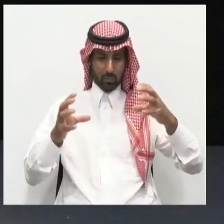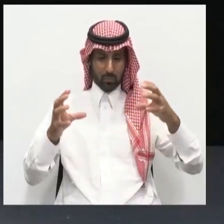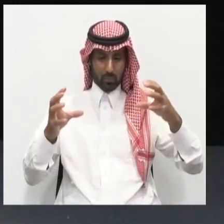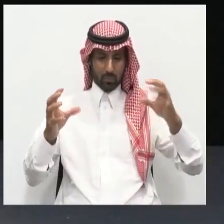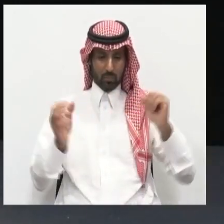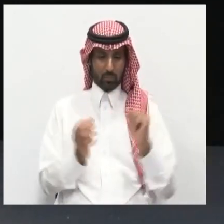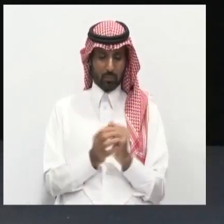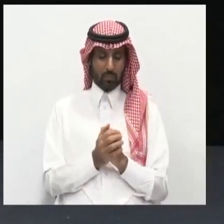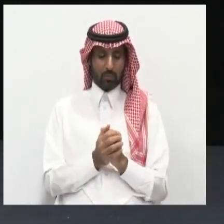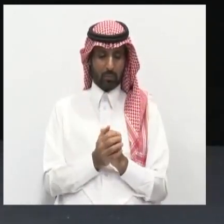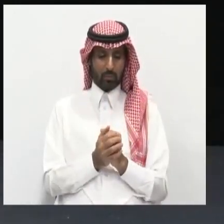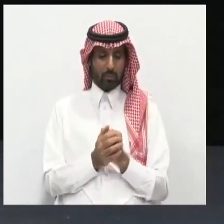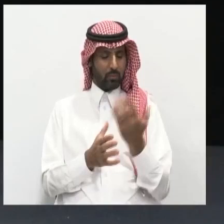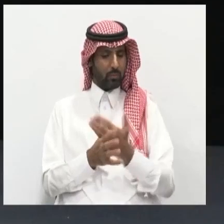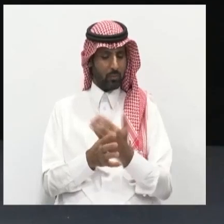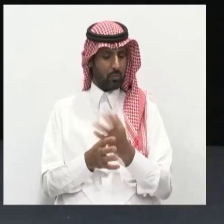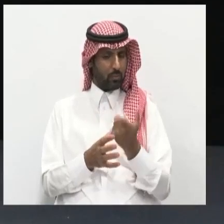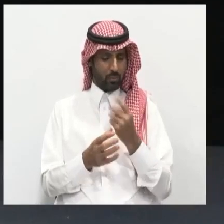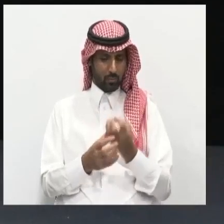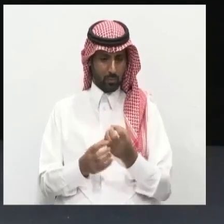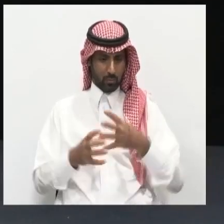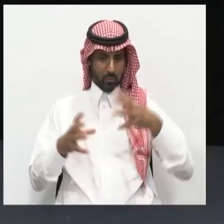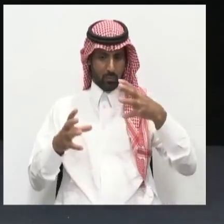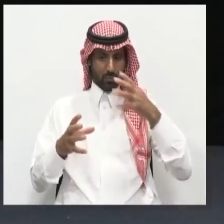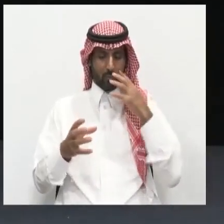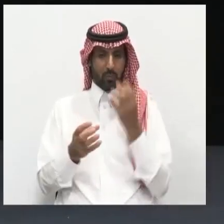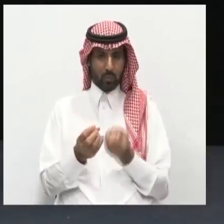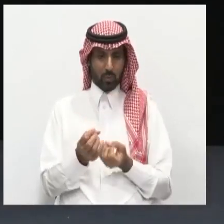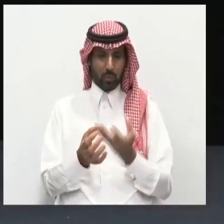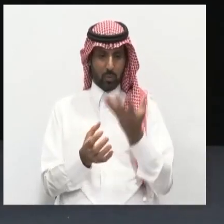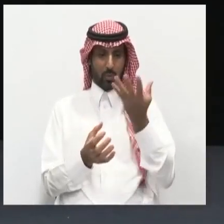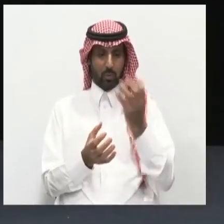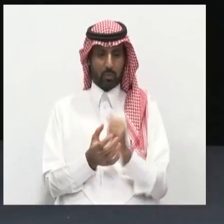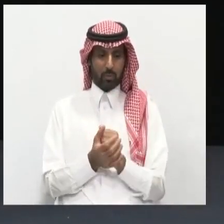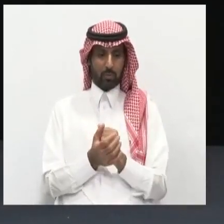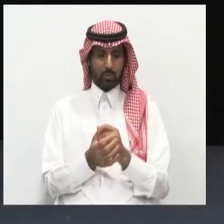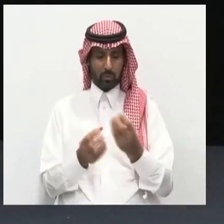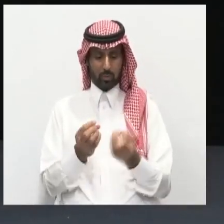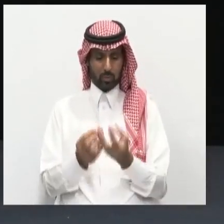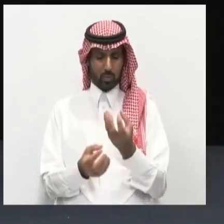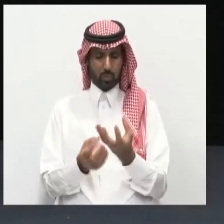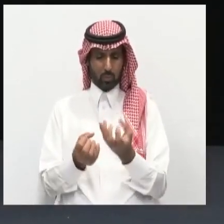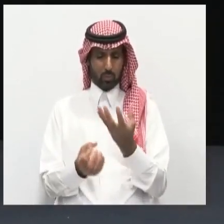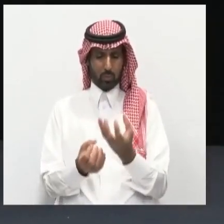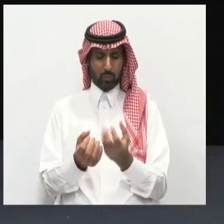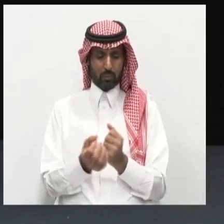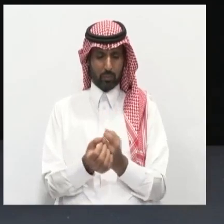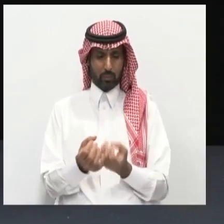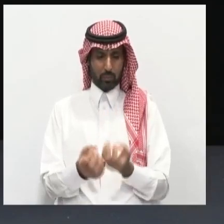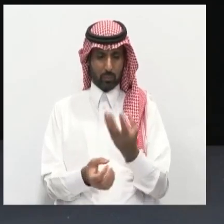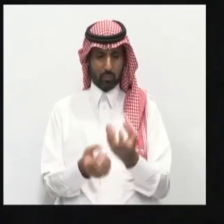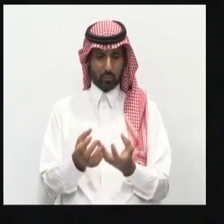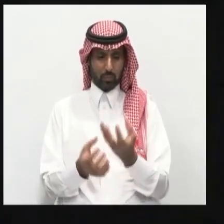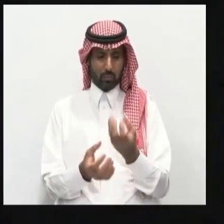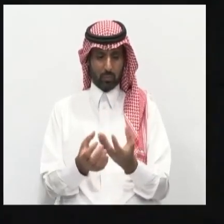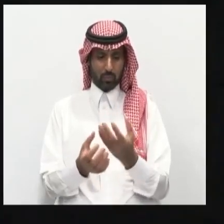البالونه سبب انتفاخ البالونه ايش يا شباب هو تصاعد غاز كذلك لاحظ انه في فوران عندي موجود هنا في